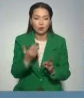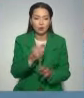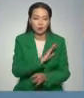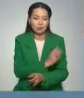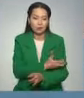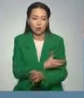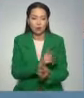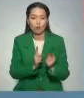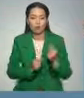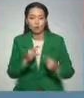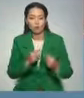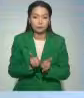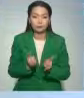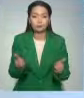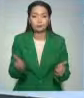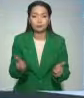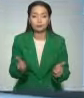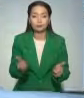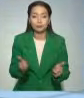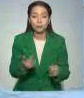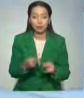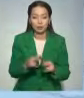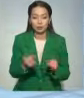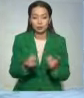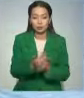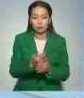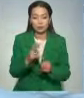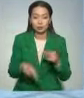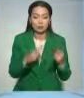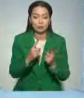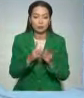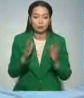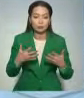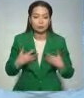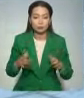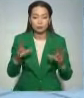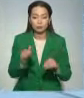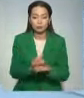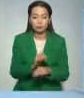очень сильная Упорная девушка это были все новости на сегодня